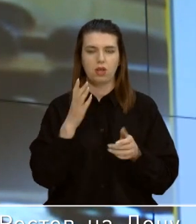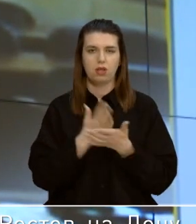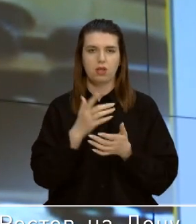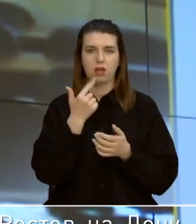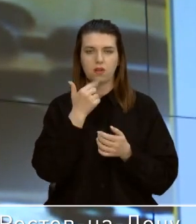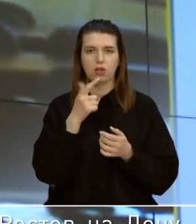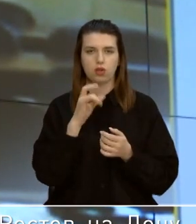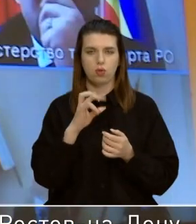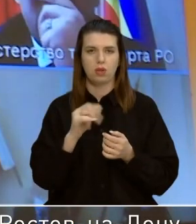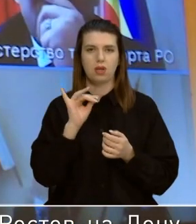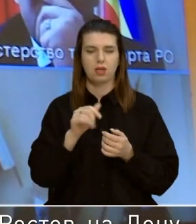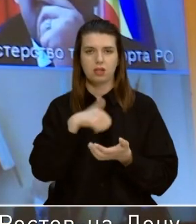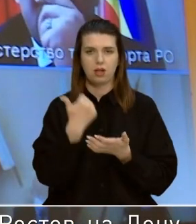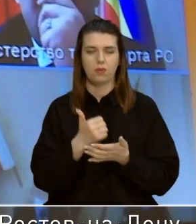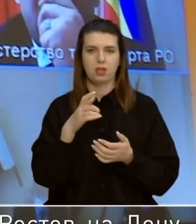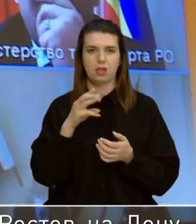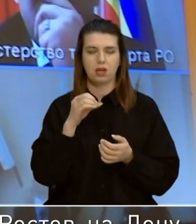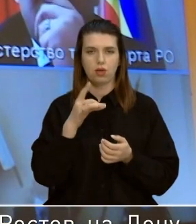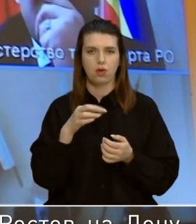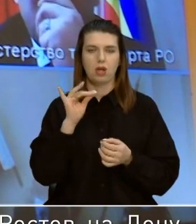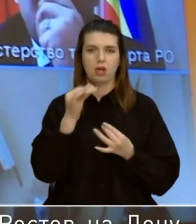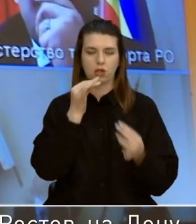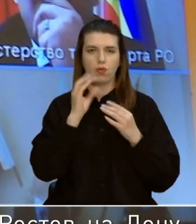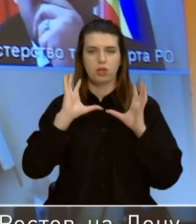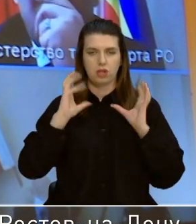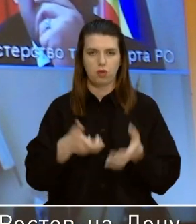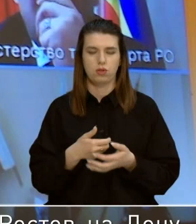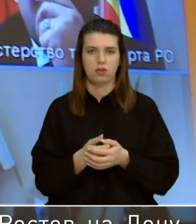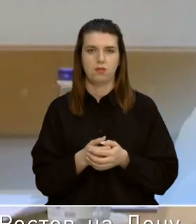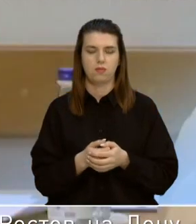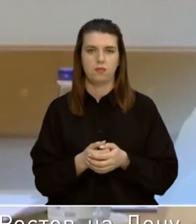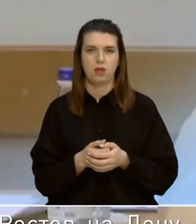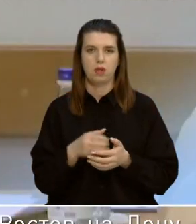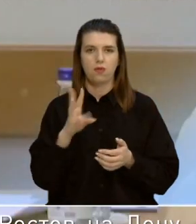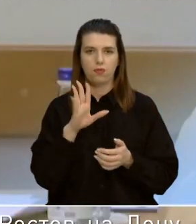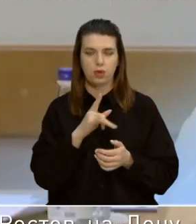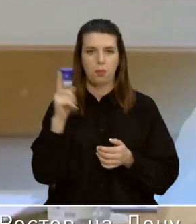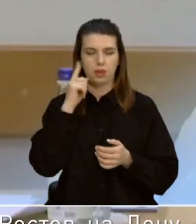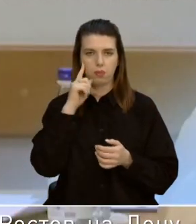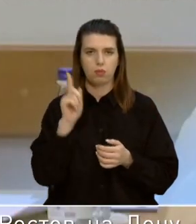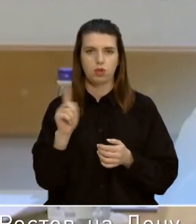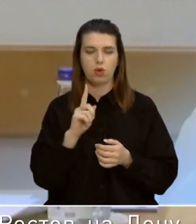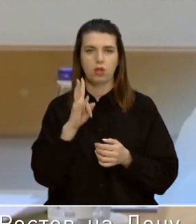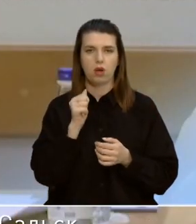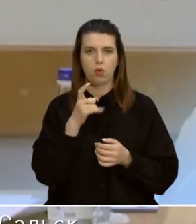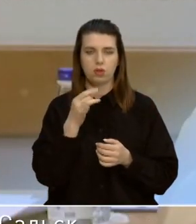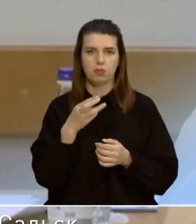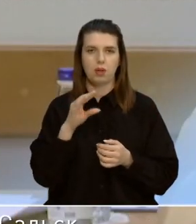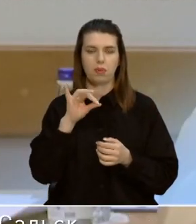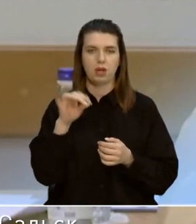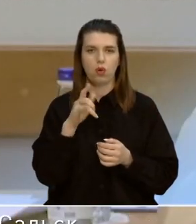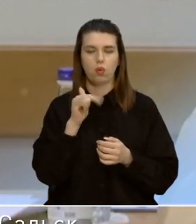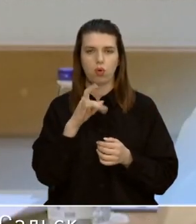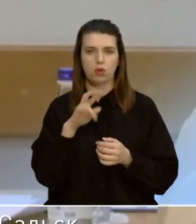застряли в красной зоне. И с главами этих территорий разговор серьезный. Мы же понимаем, что мы находимся перед